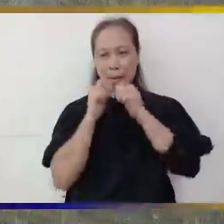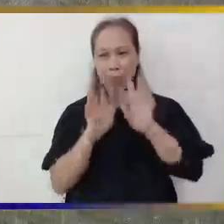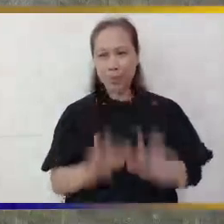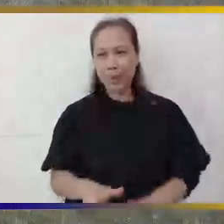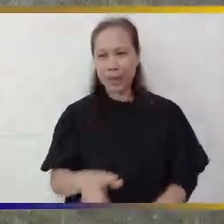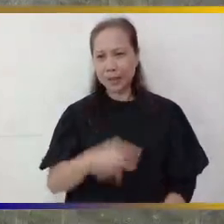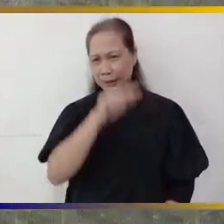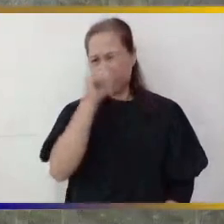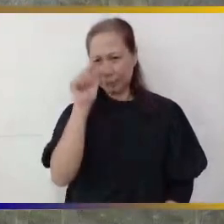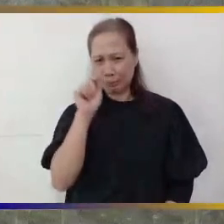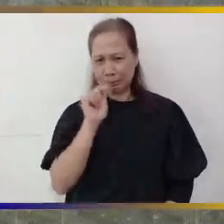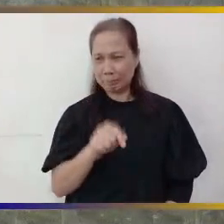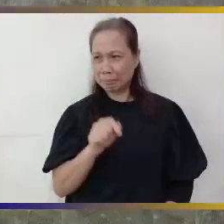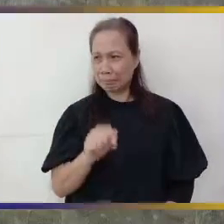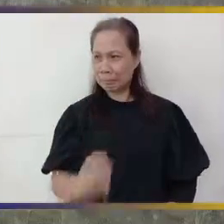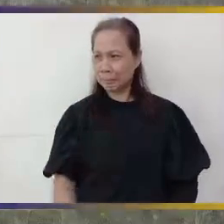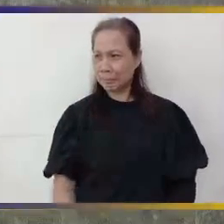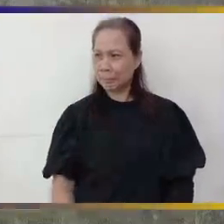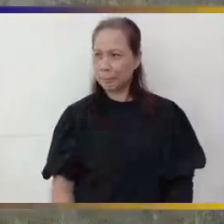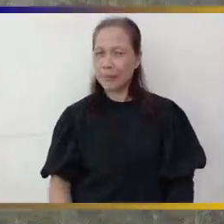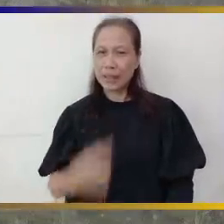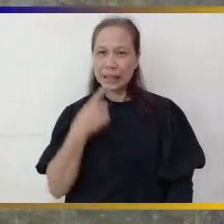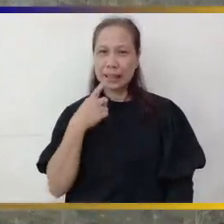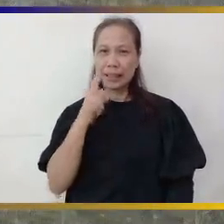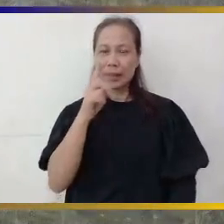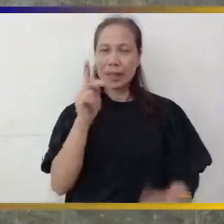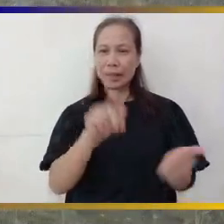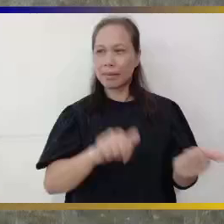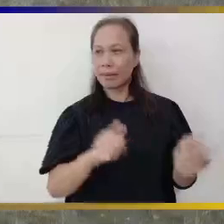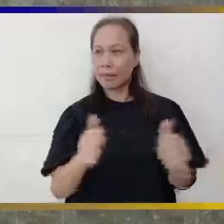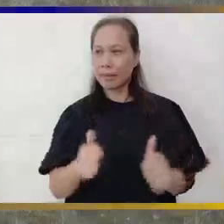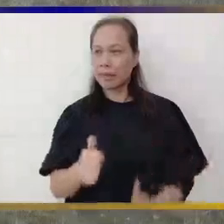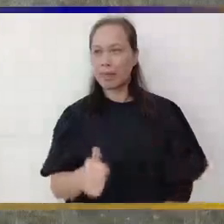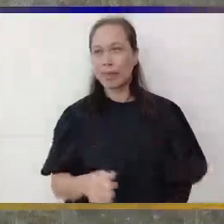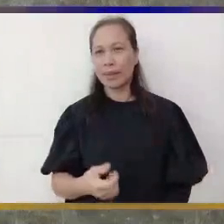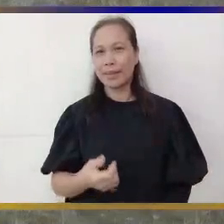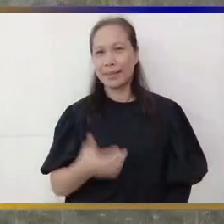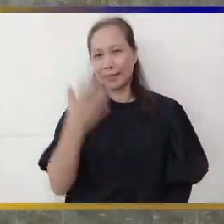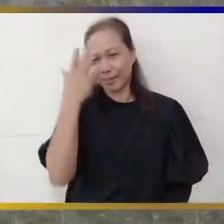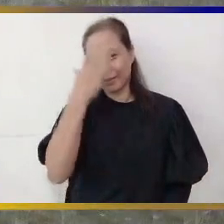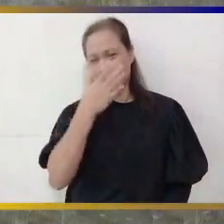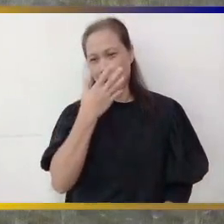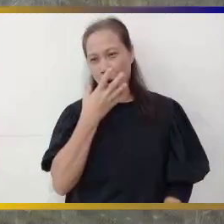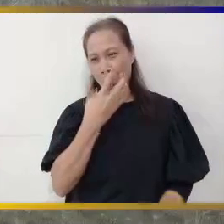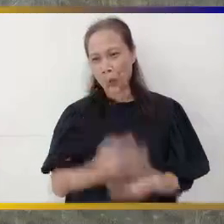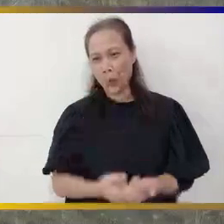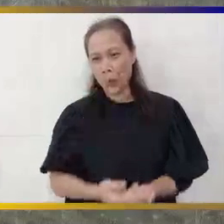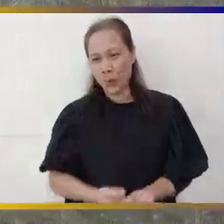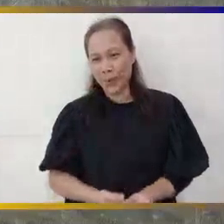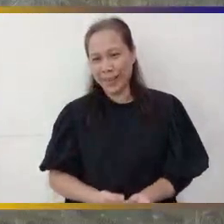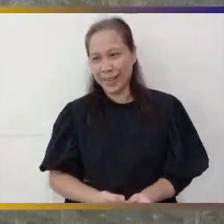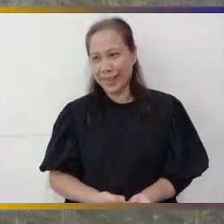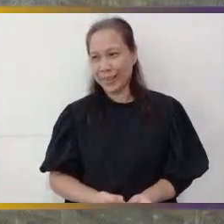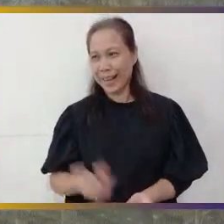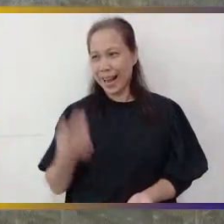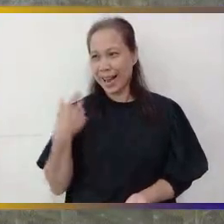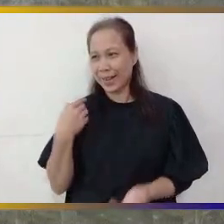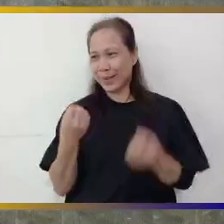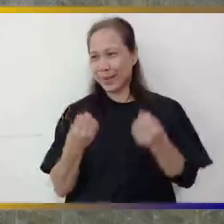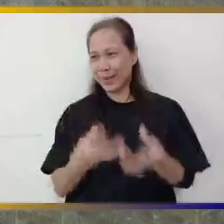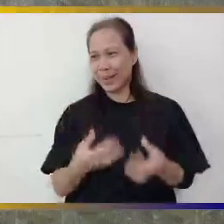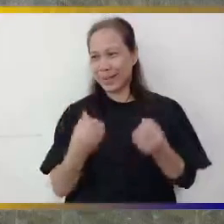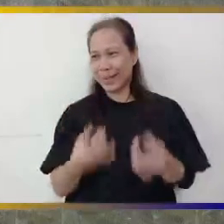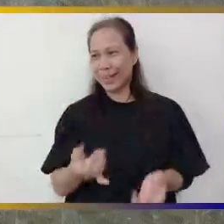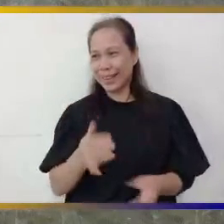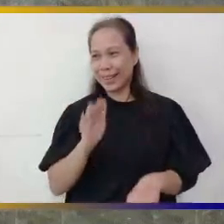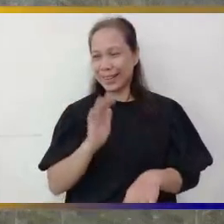isang Baptist e mabuti na yun Marami tayong tinatawagan makatsamba man lang sa isa